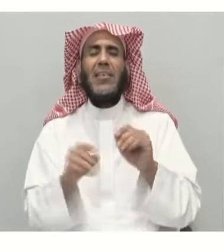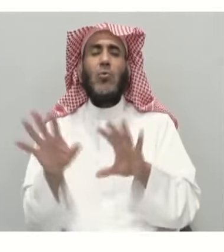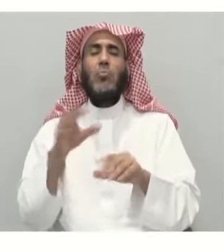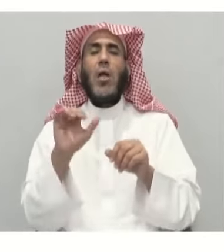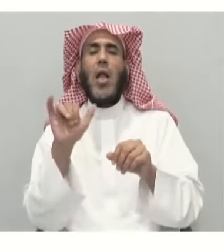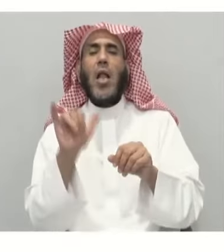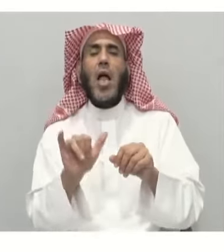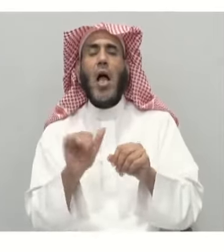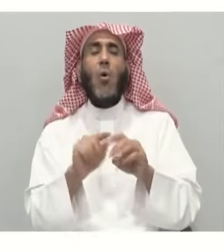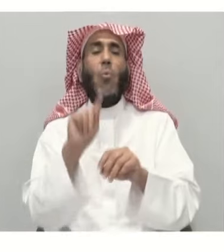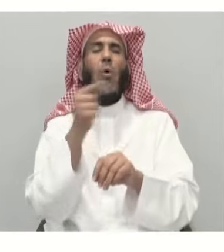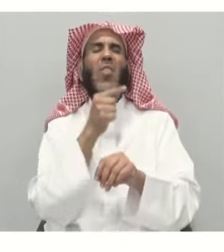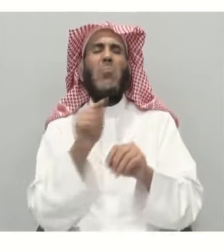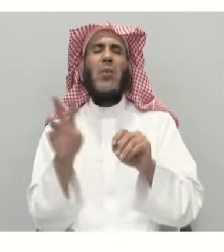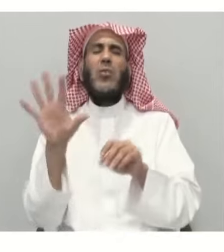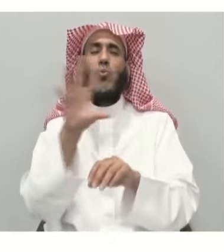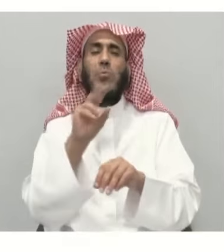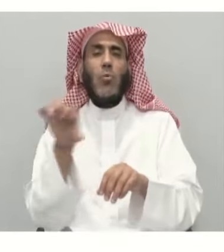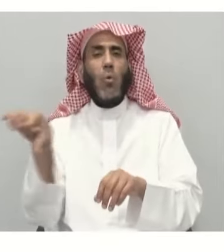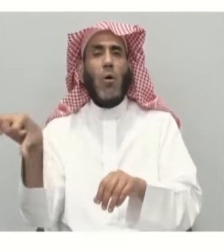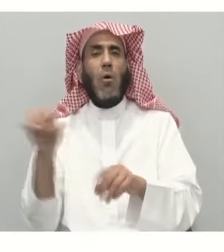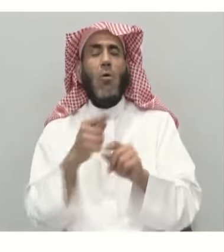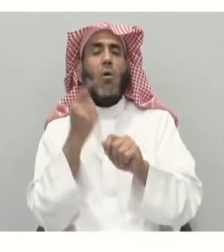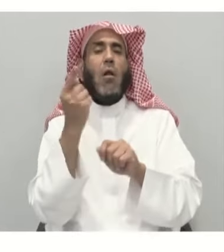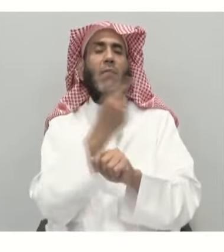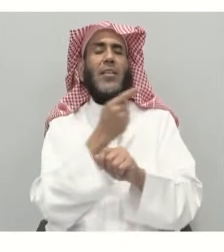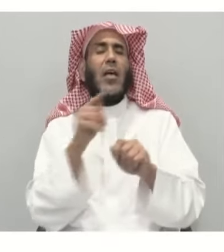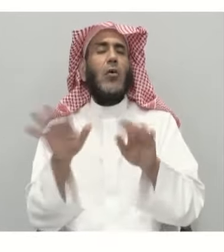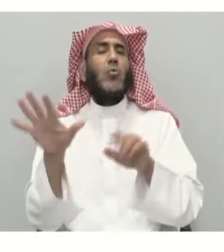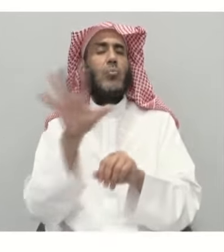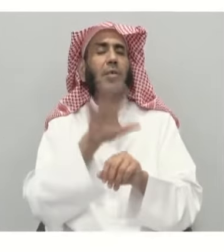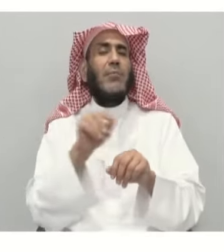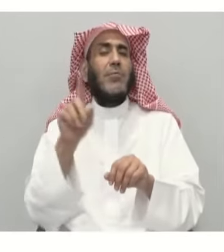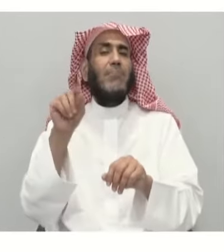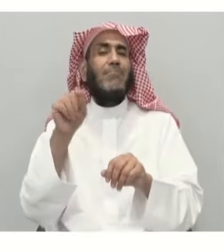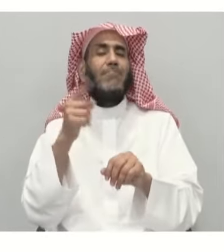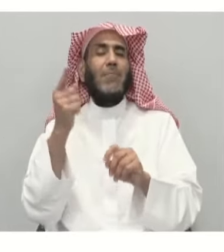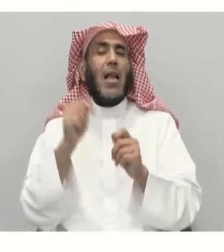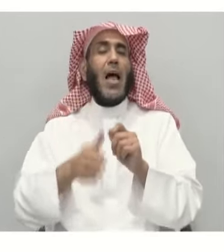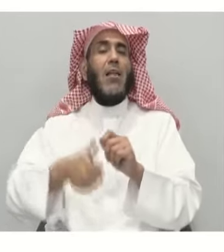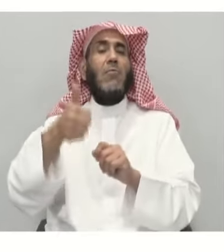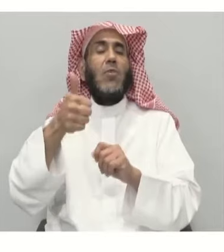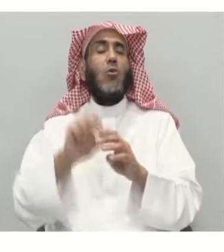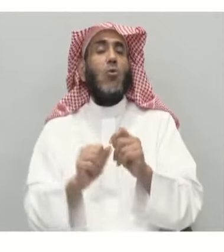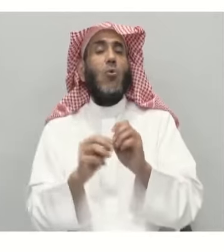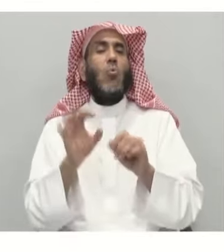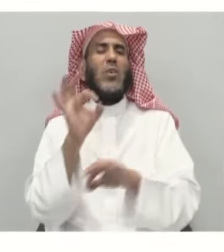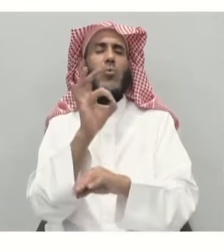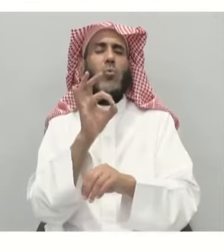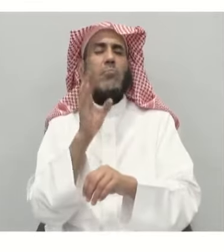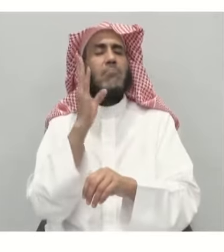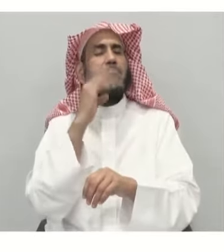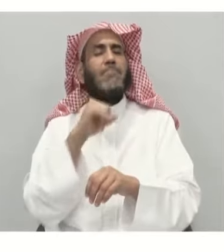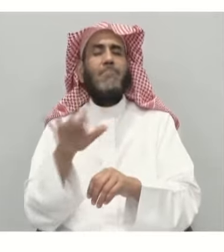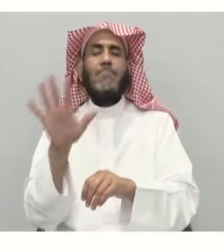الياء والضمه تشبه الواو والفتحه تشبه ماذا احسنتم الالف والسكون ليس له